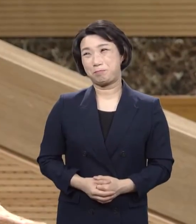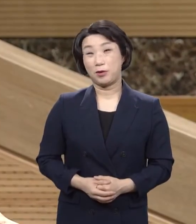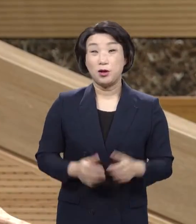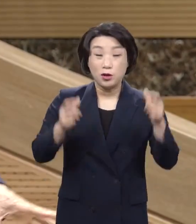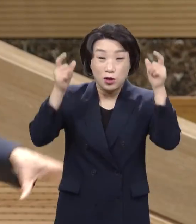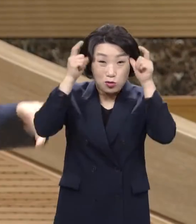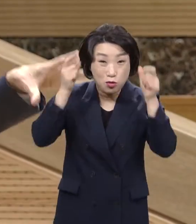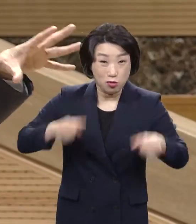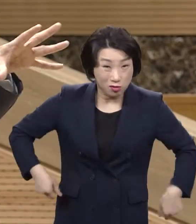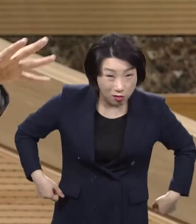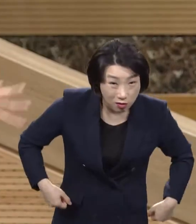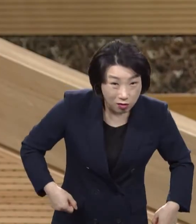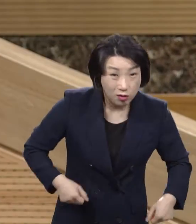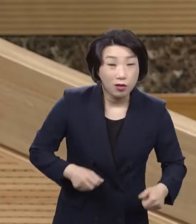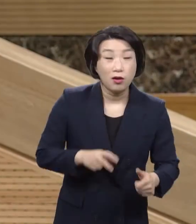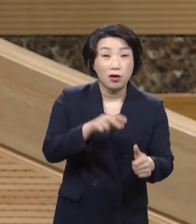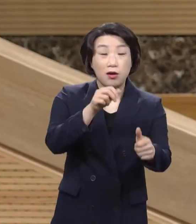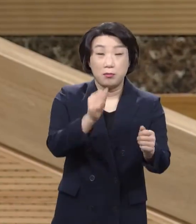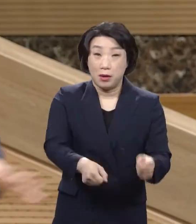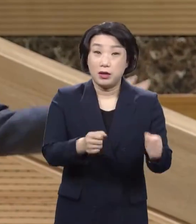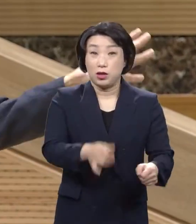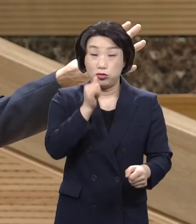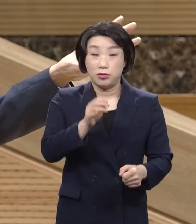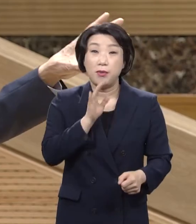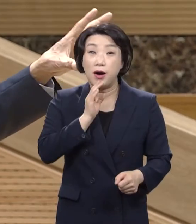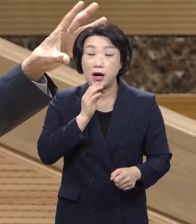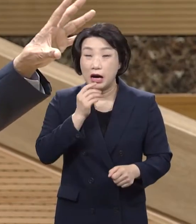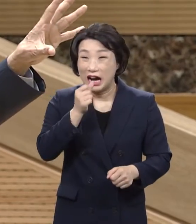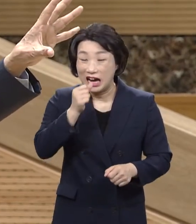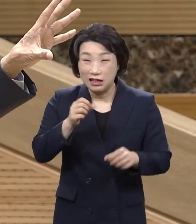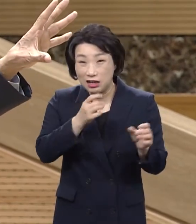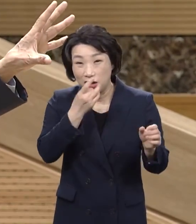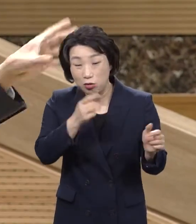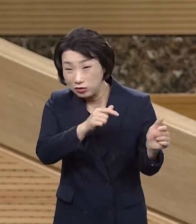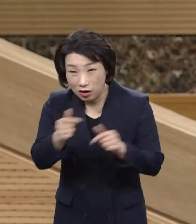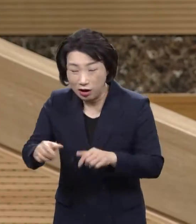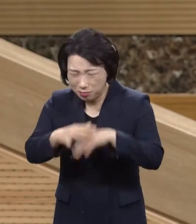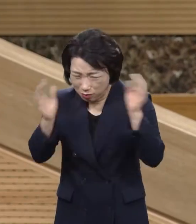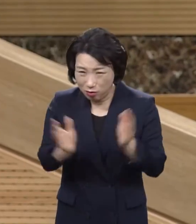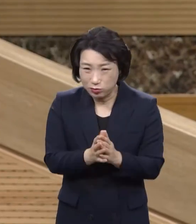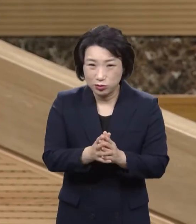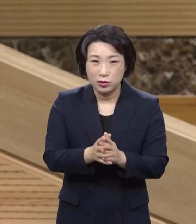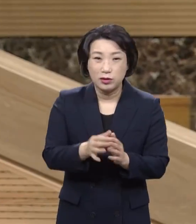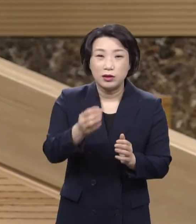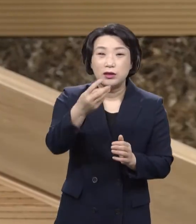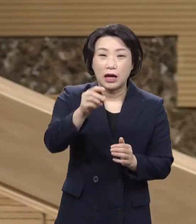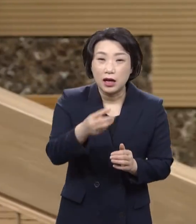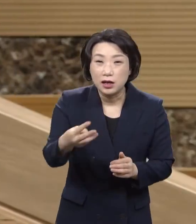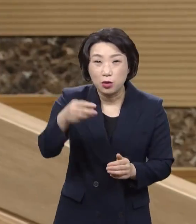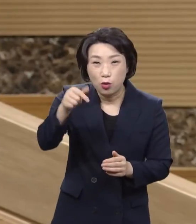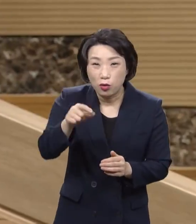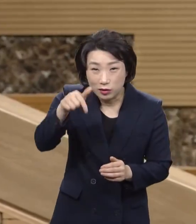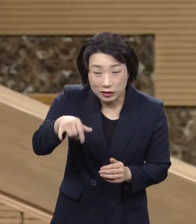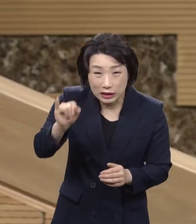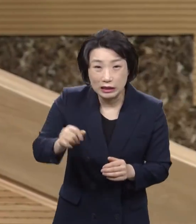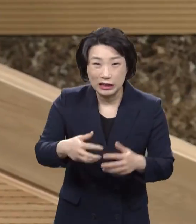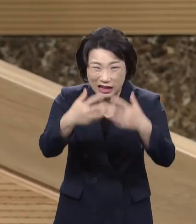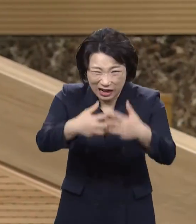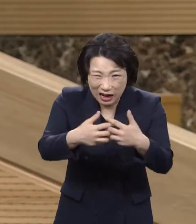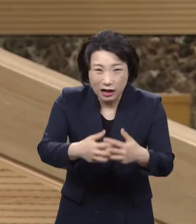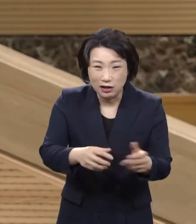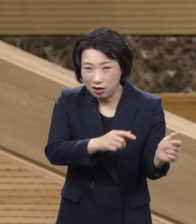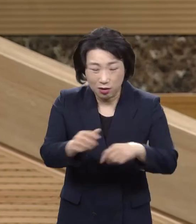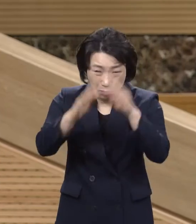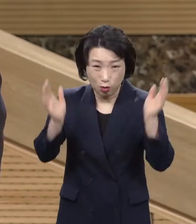우마차도 있었어요. 탈곡기도 있어요. 농기구가 거의 없는 것 없이 다 있었어요. 우리 집에. 소도 있어.